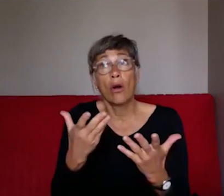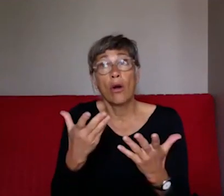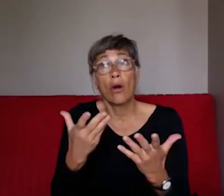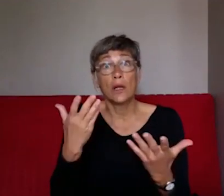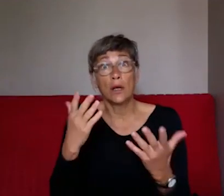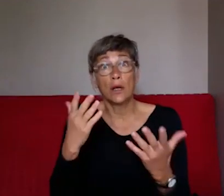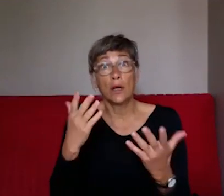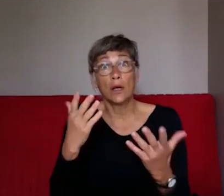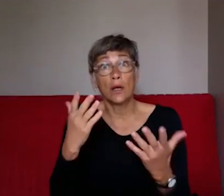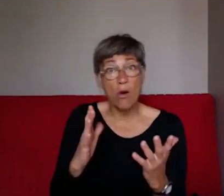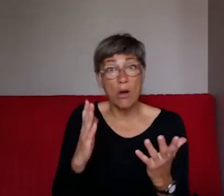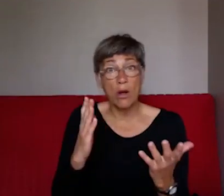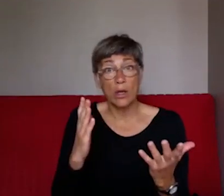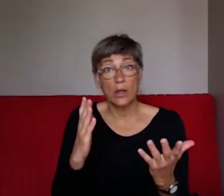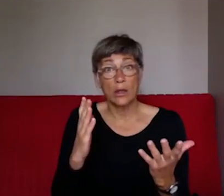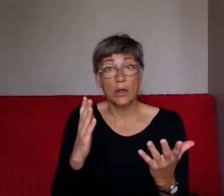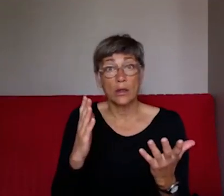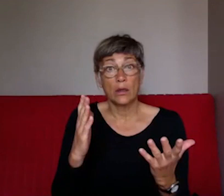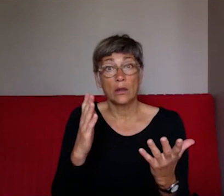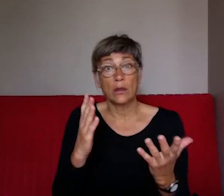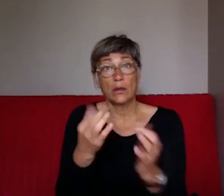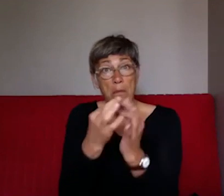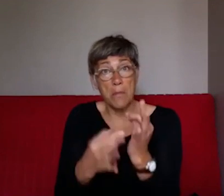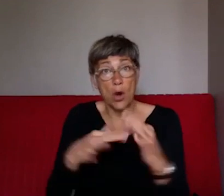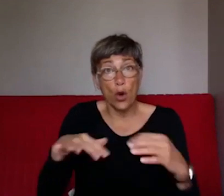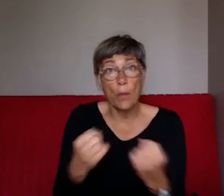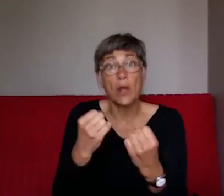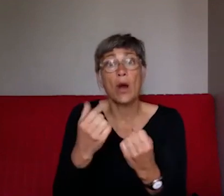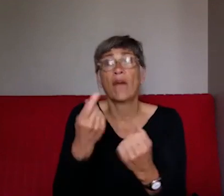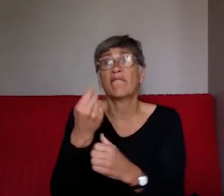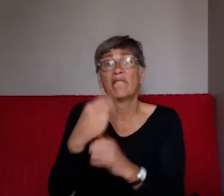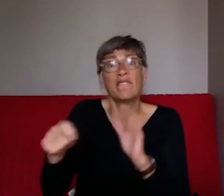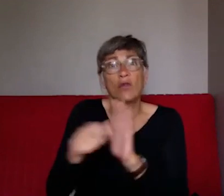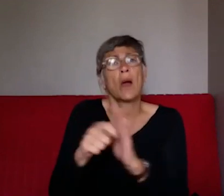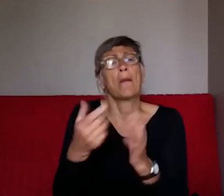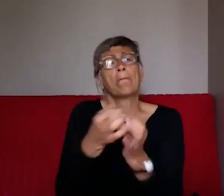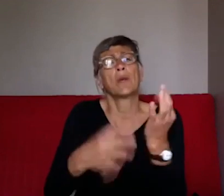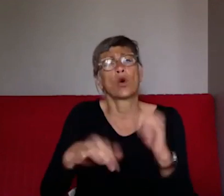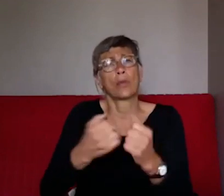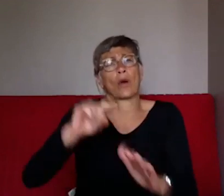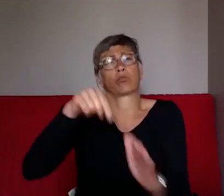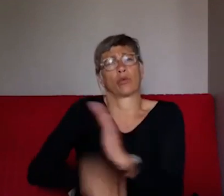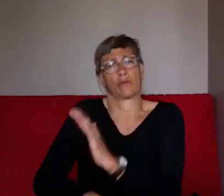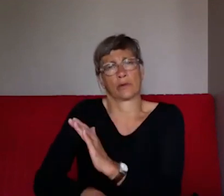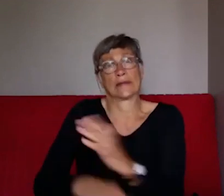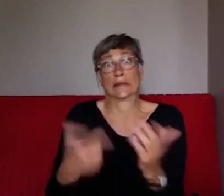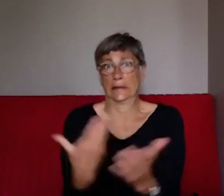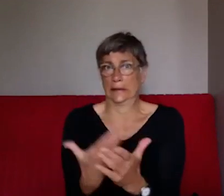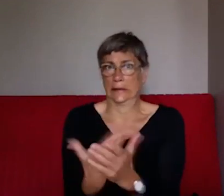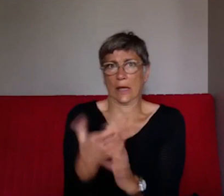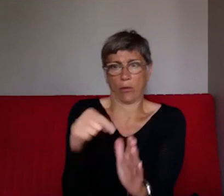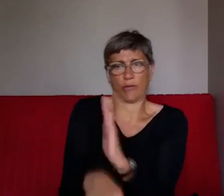mobilisables sur ces bilans de compétences approfondis? Parce que c'est l'intérêt de faire un bilan de compétences